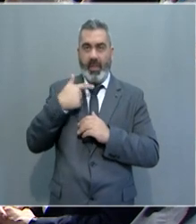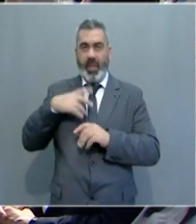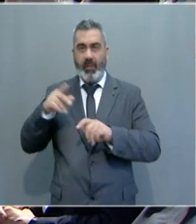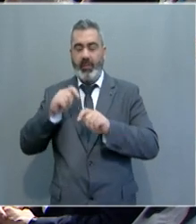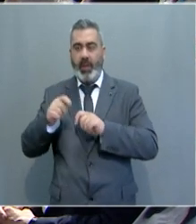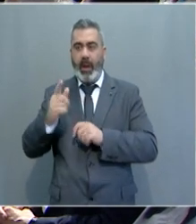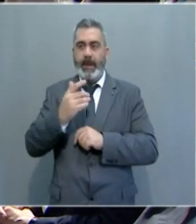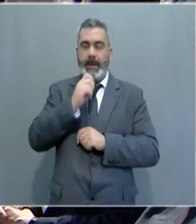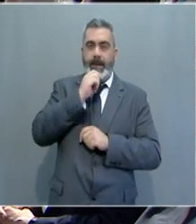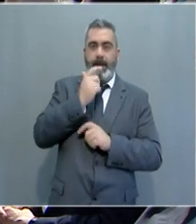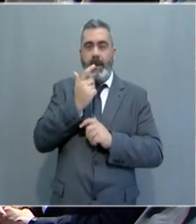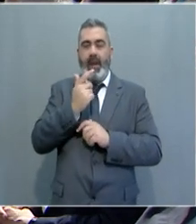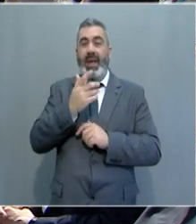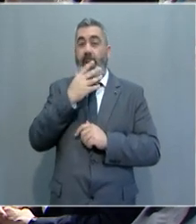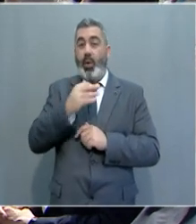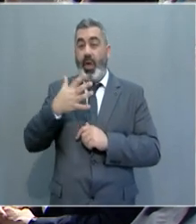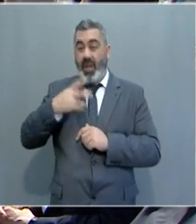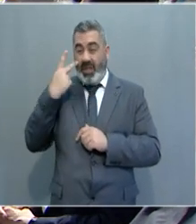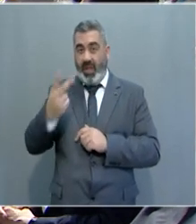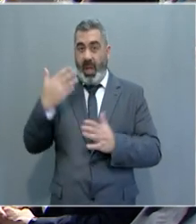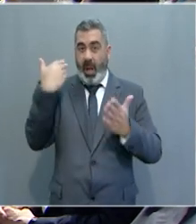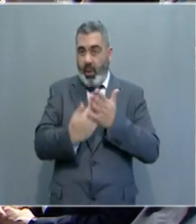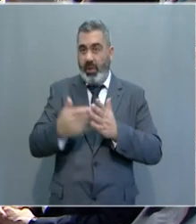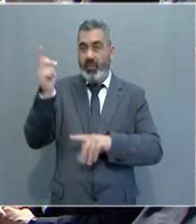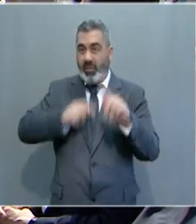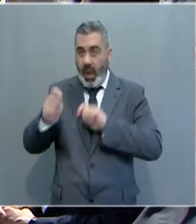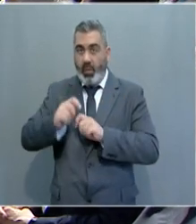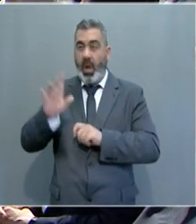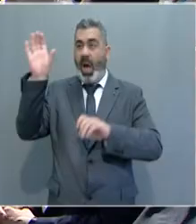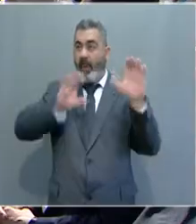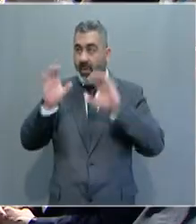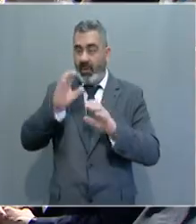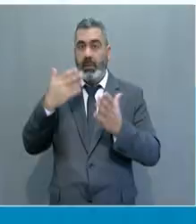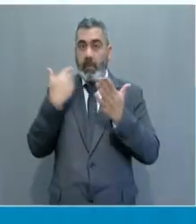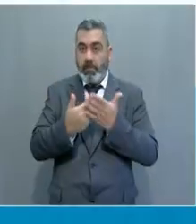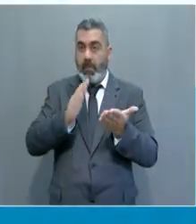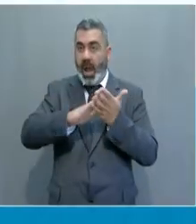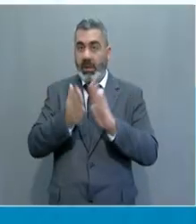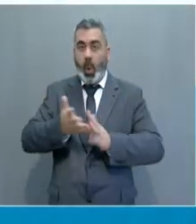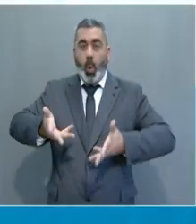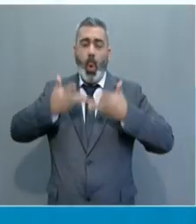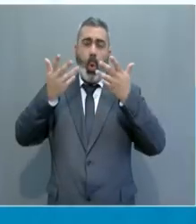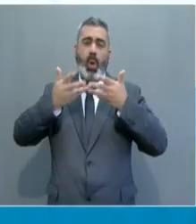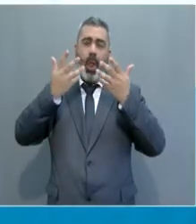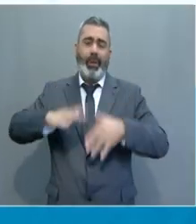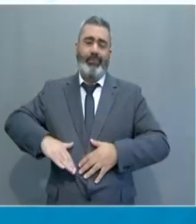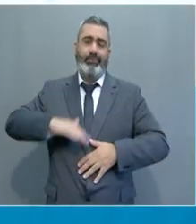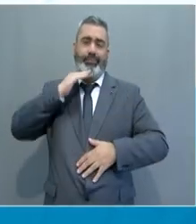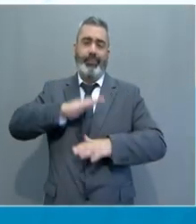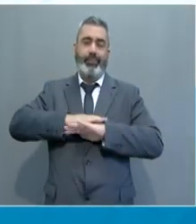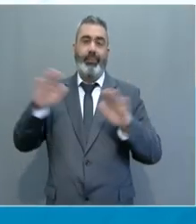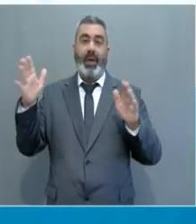επιφυλακτικοί, διότι αυτό το οποίο θέλετε να δείτε είναι νέα έργα και νέες επενδύσεις στην πράξη. Όχι στα λόγια και σίγουρα